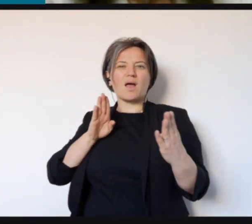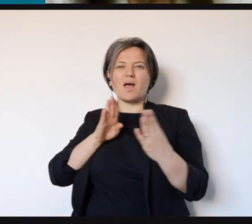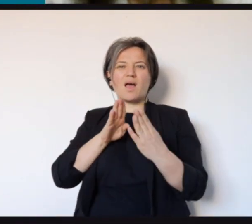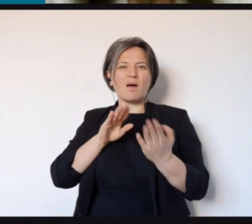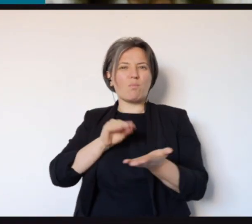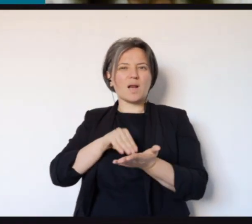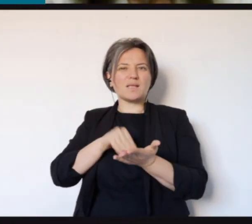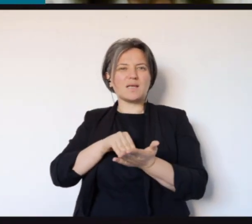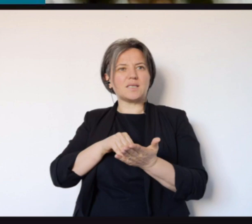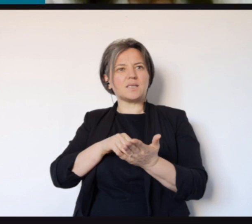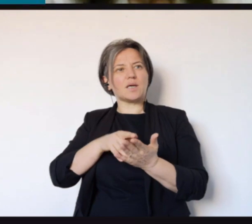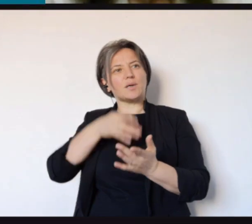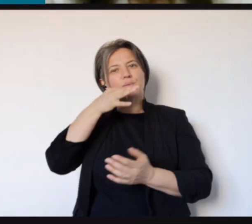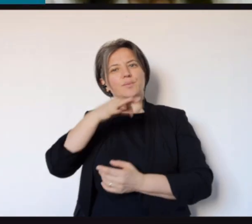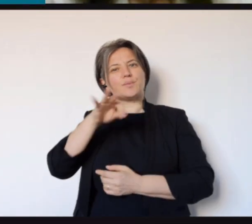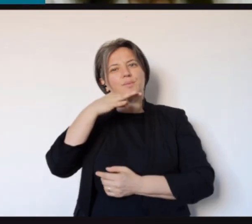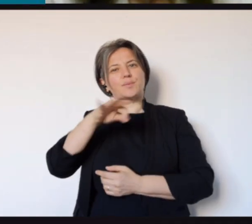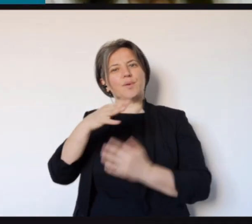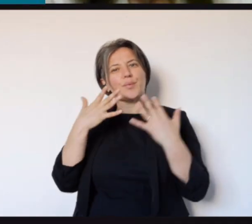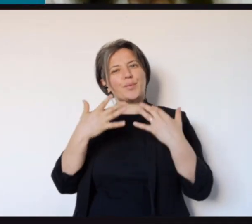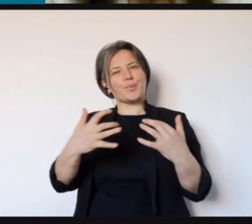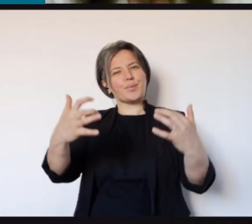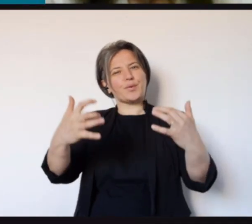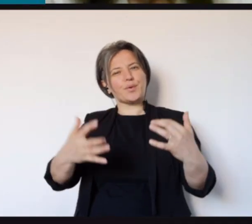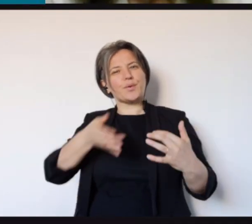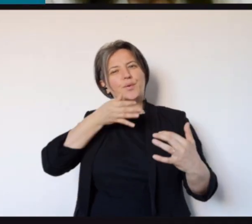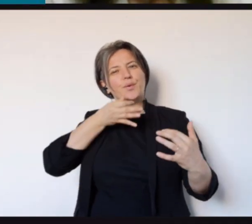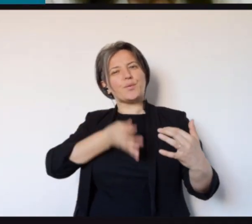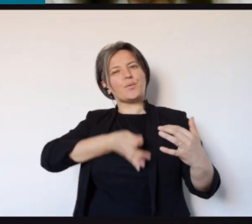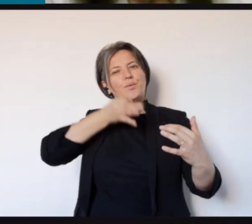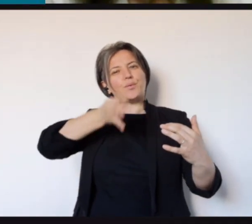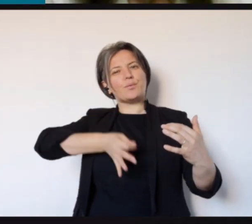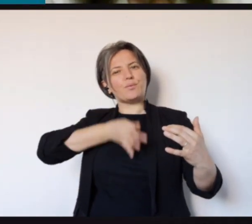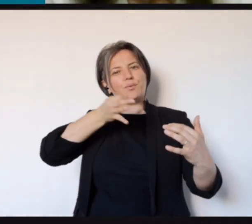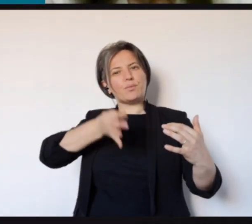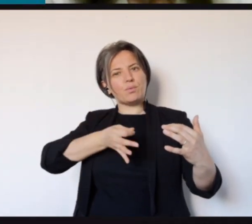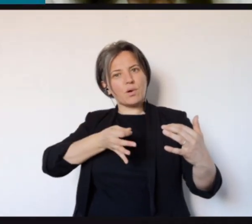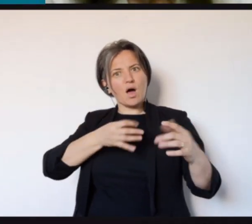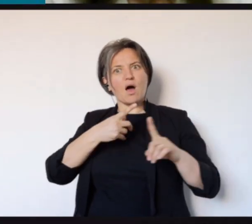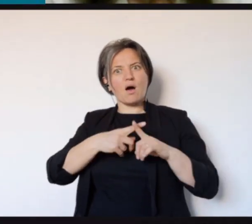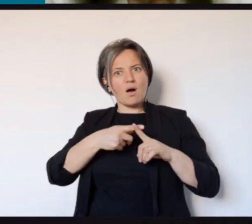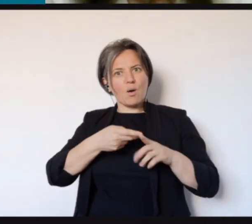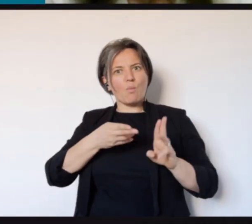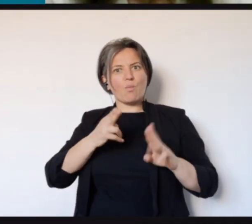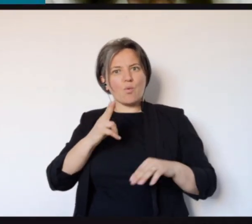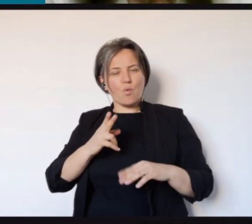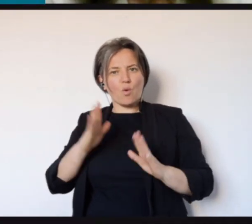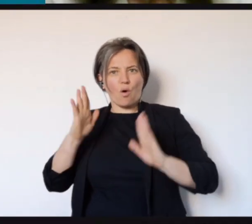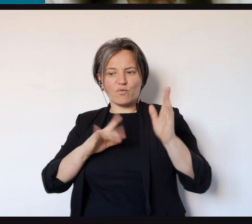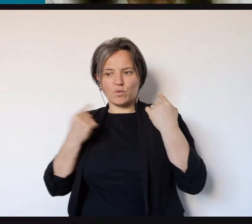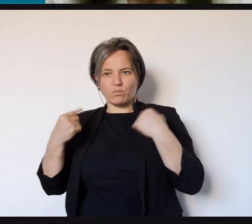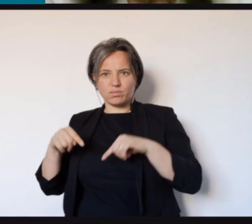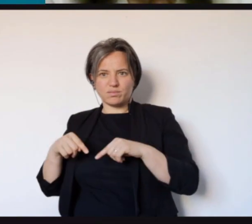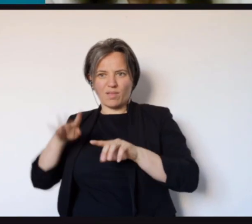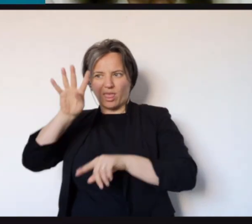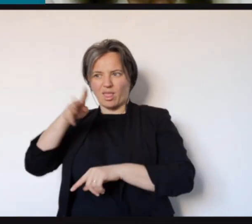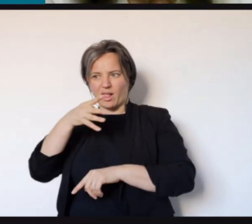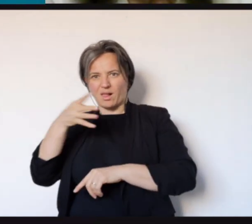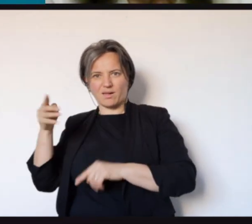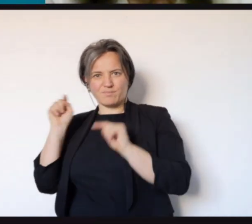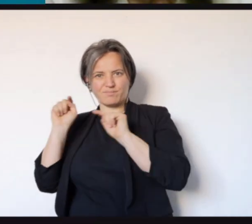la lezione frontale può, cioè è da in più rispetto alle